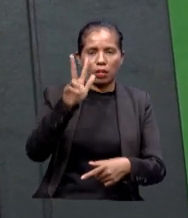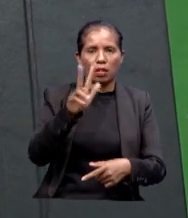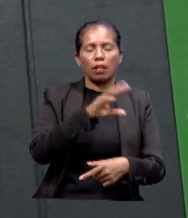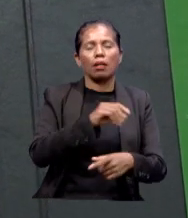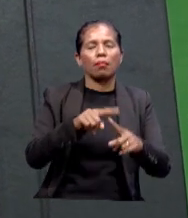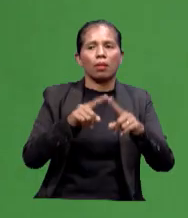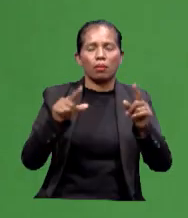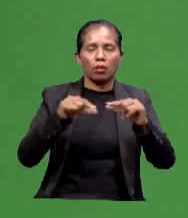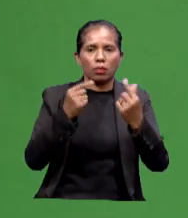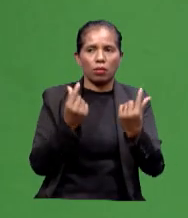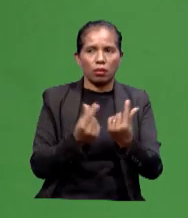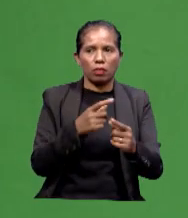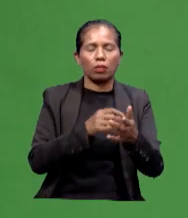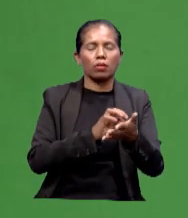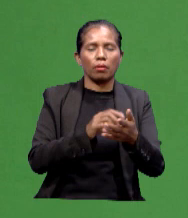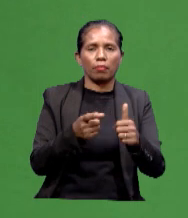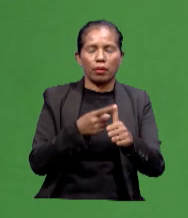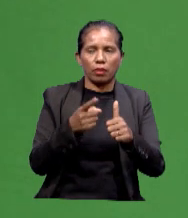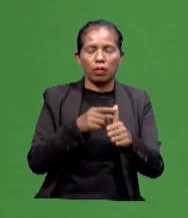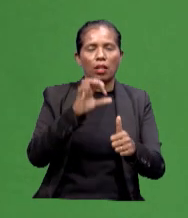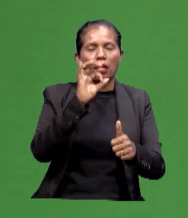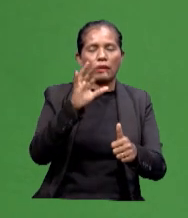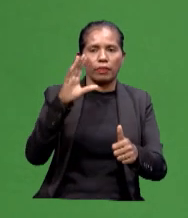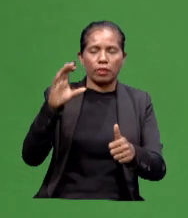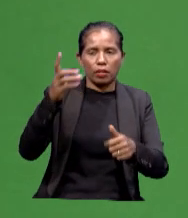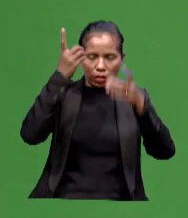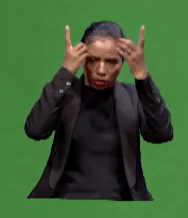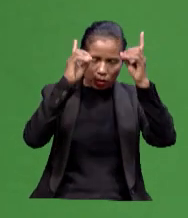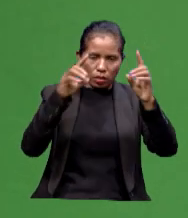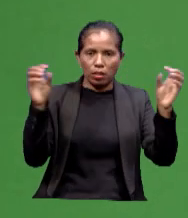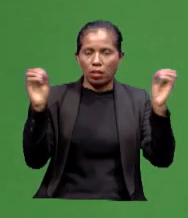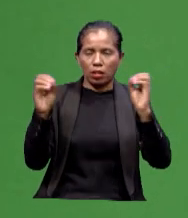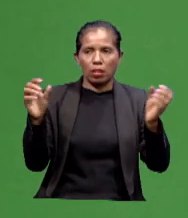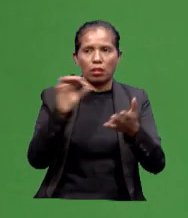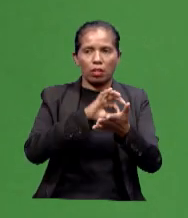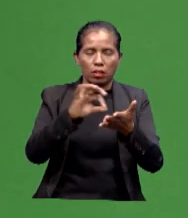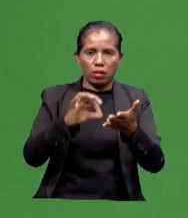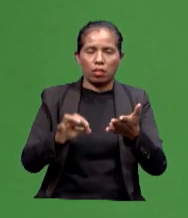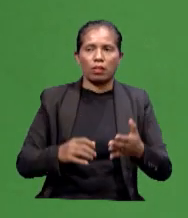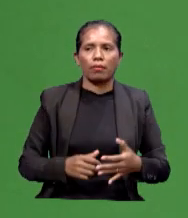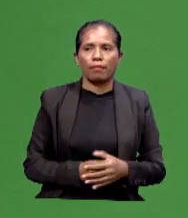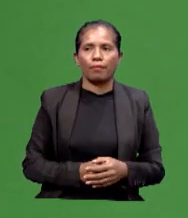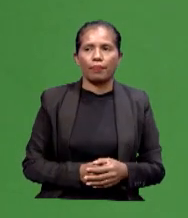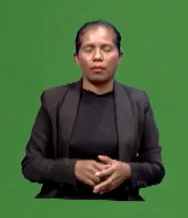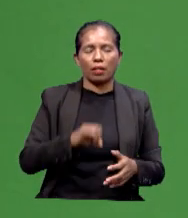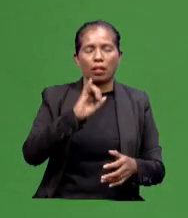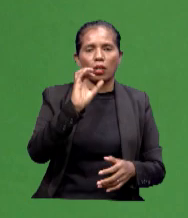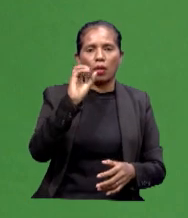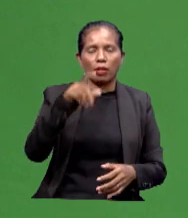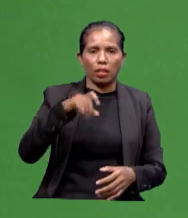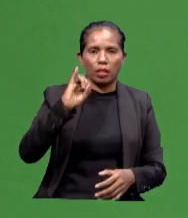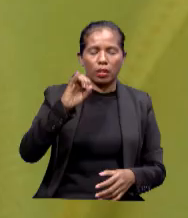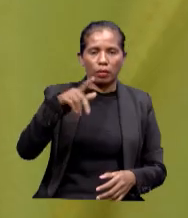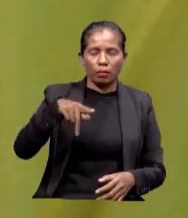Clube Profissional husi Primeira Divisão FC Asalam decide la koi halo registração. Hipólito Soares teten